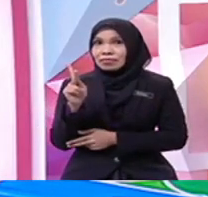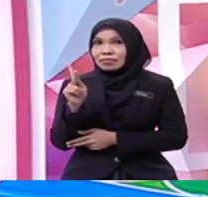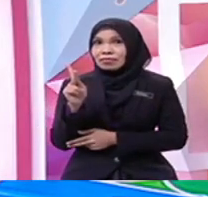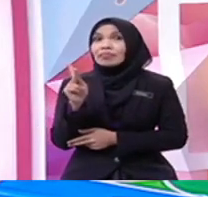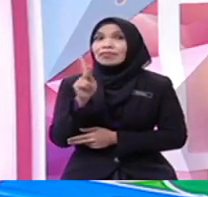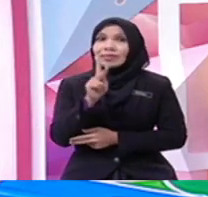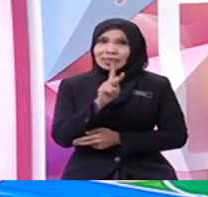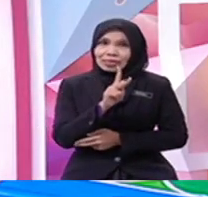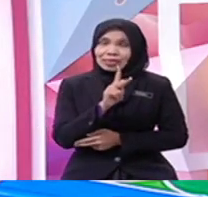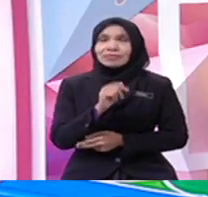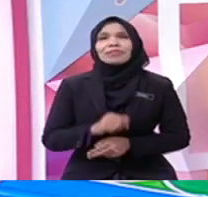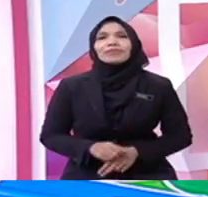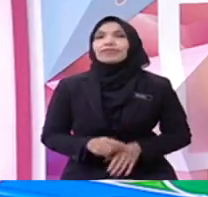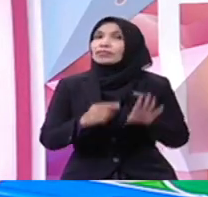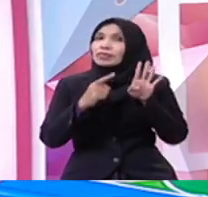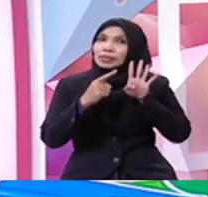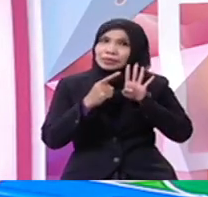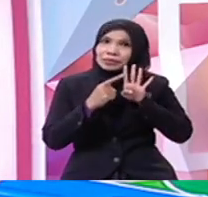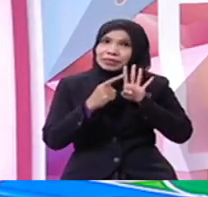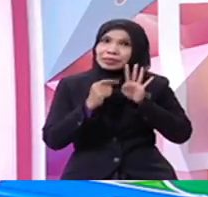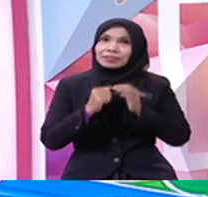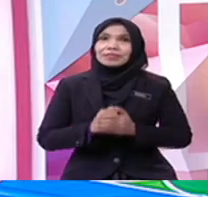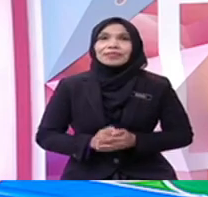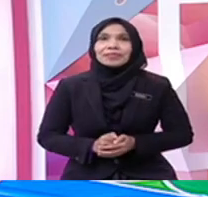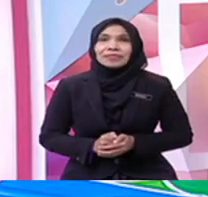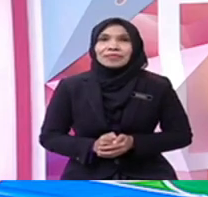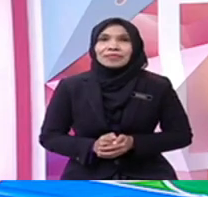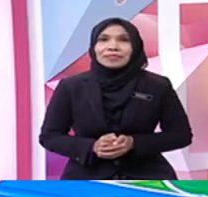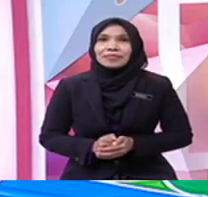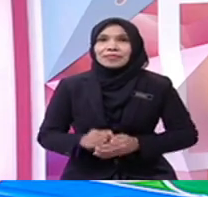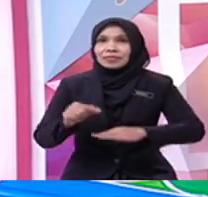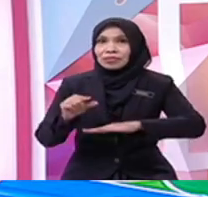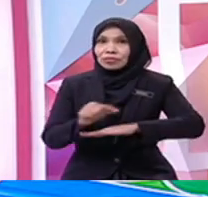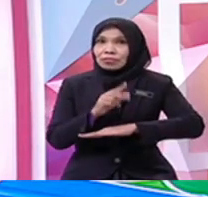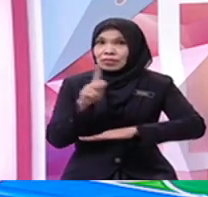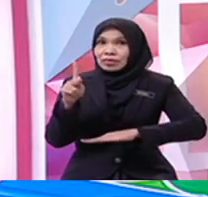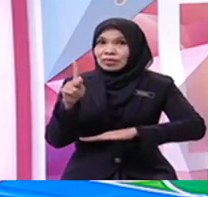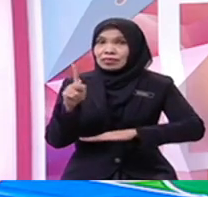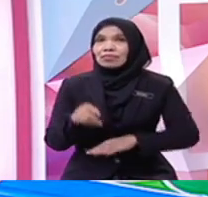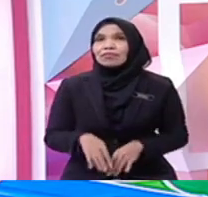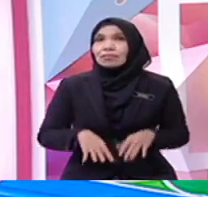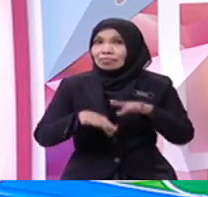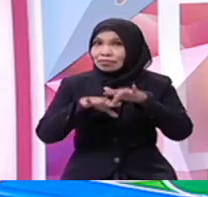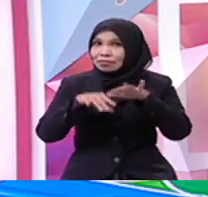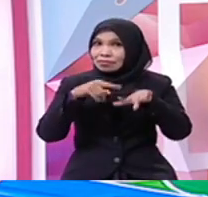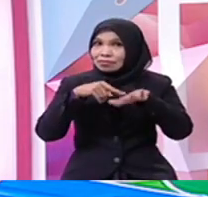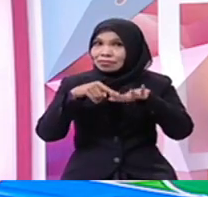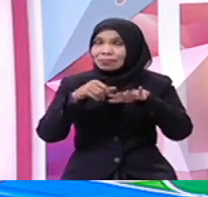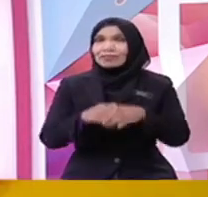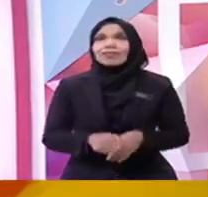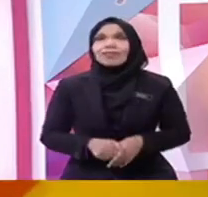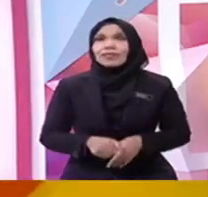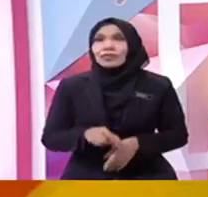oke yang keempat yang keempat Jessica akan menggunakan tangan gitu Oke jadi kita ini datangnya Nini